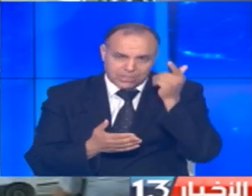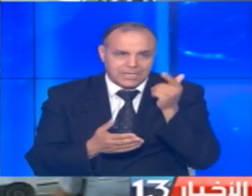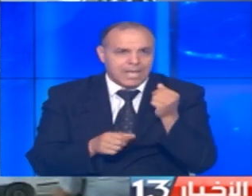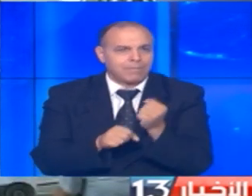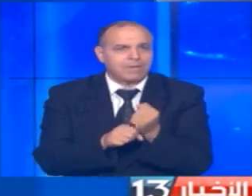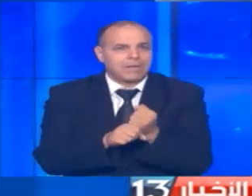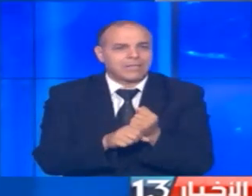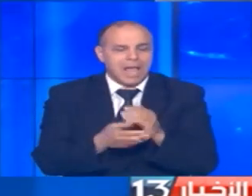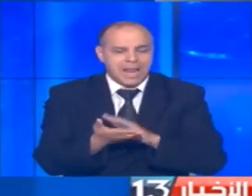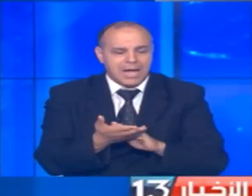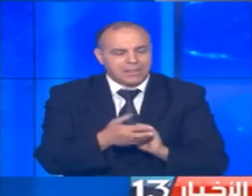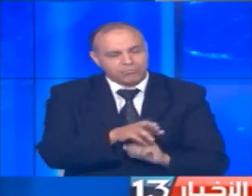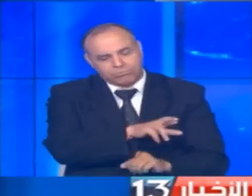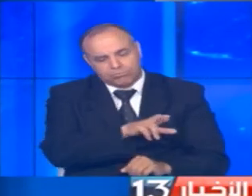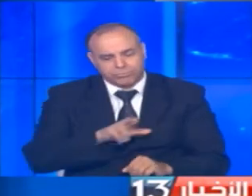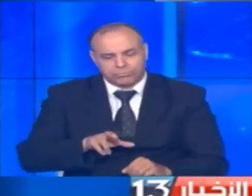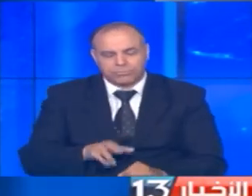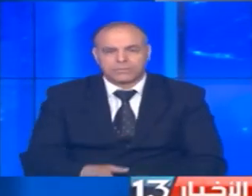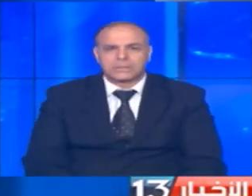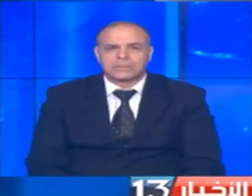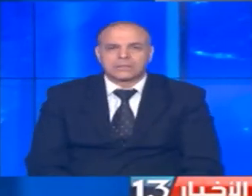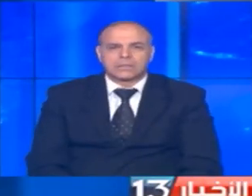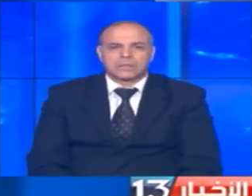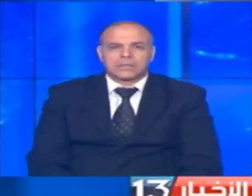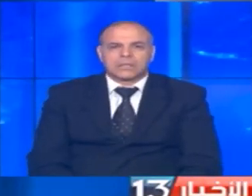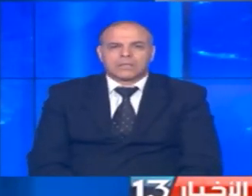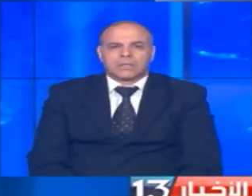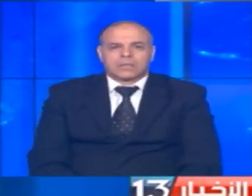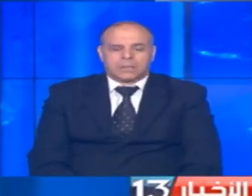عملية استرجاع هذه العقارات.